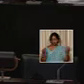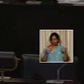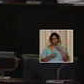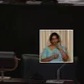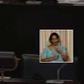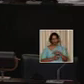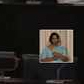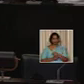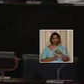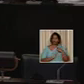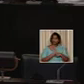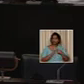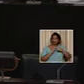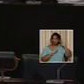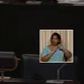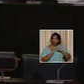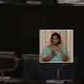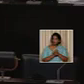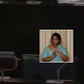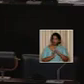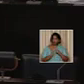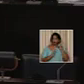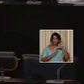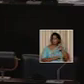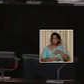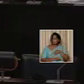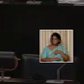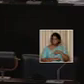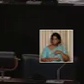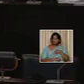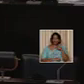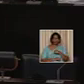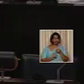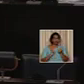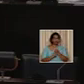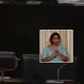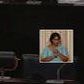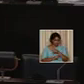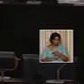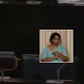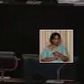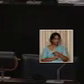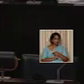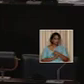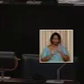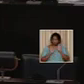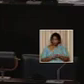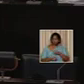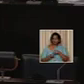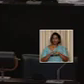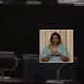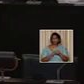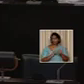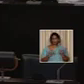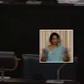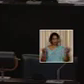ඇත්ත මෙරට උපාධි සහතික සඳහා ඇති ජාත්‍යන්තර පිළිගැනීම මේකට බලපෑමක් වෙනවද එසේ ඒ ආකාරයෙන් සිදුවන්නේ